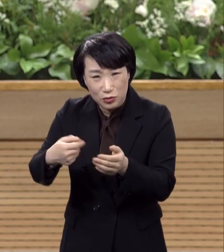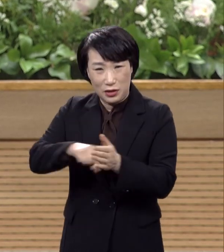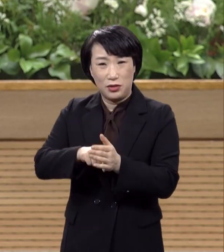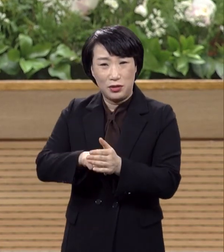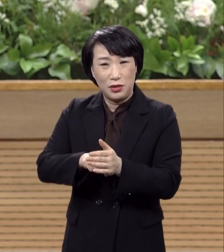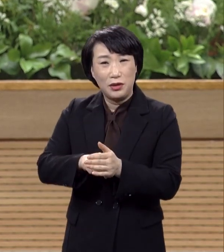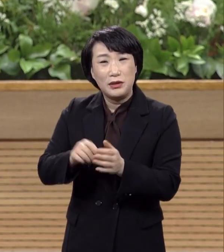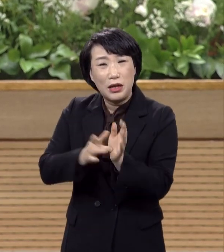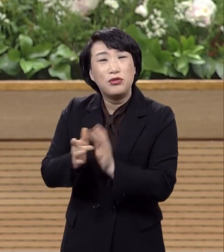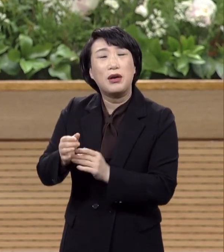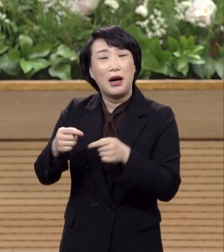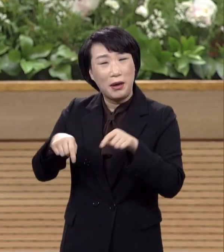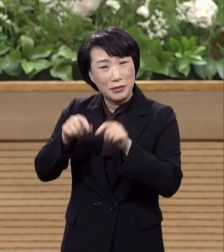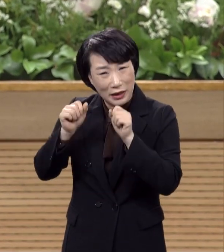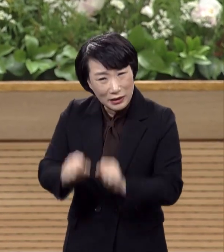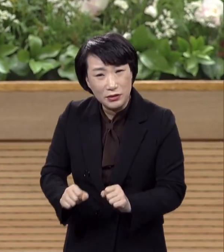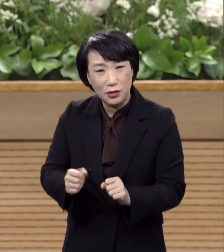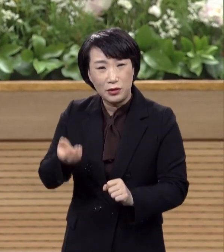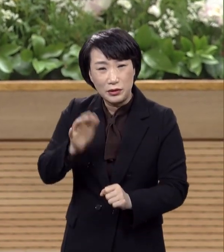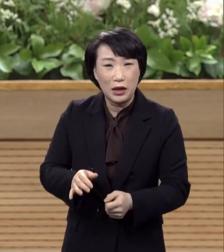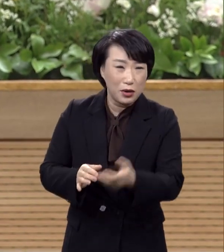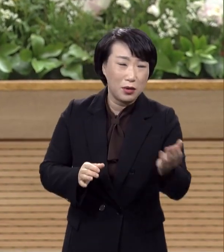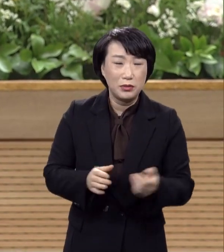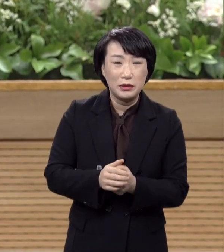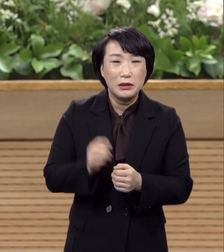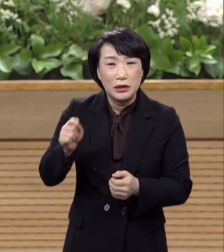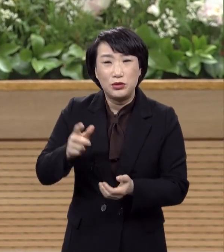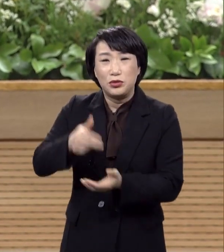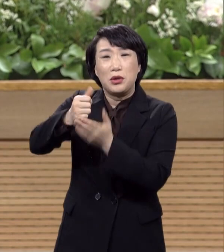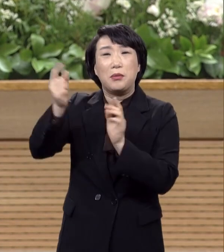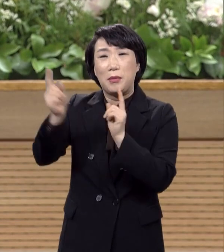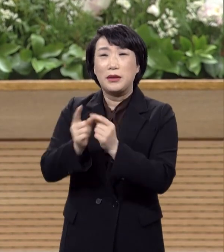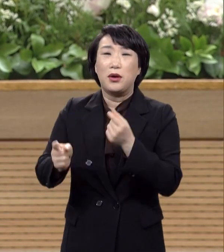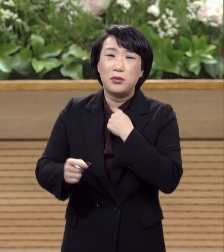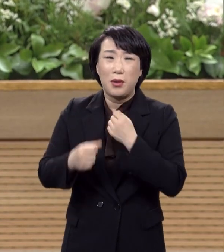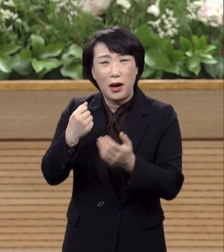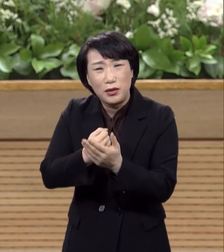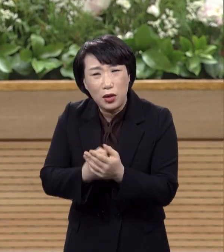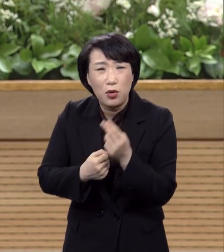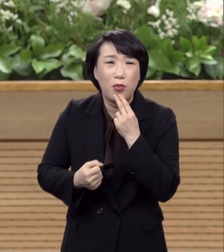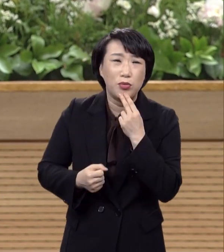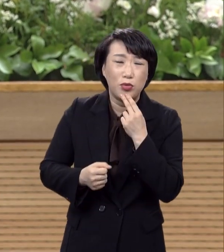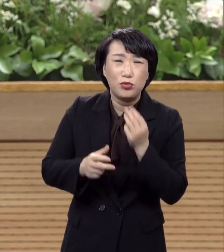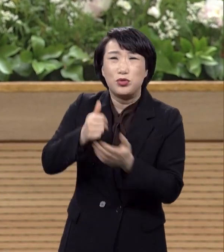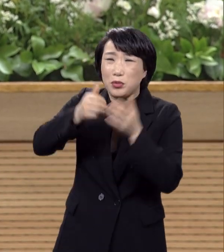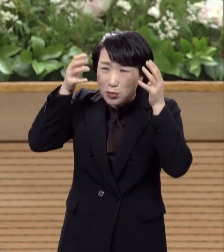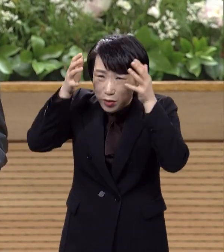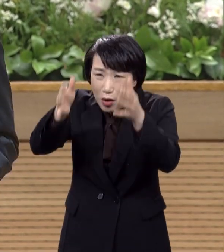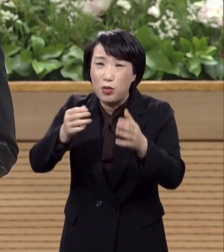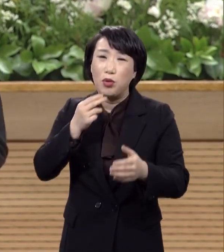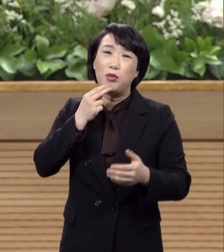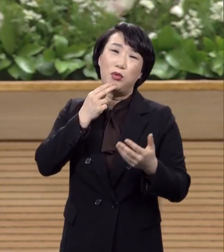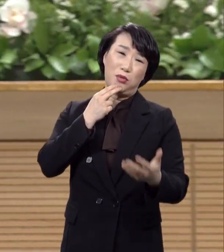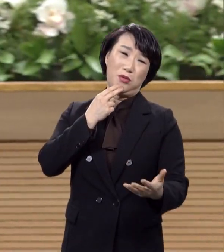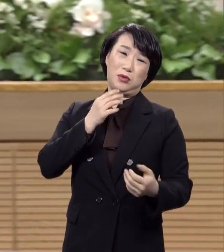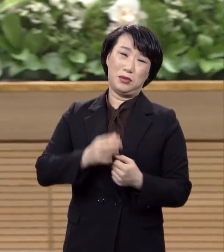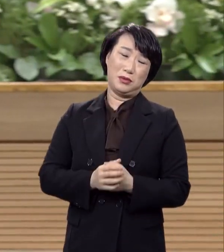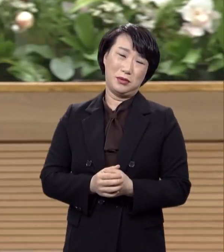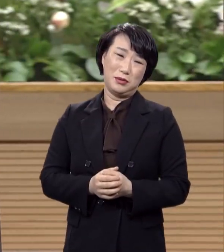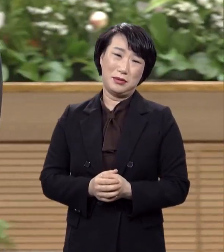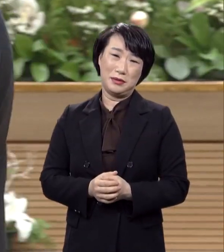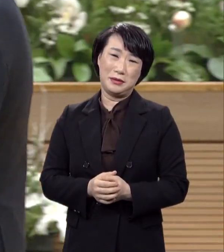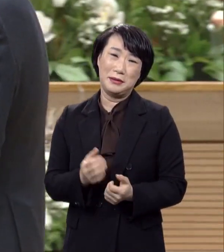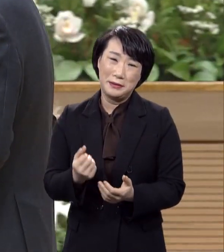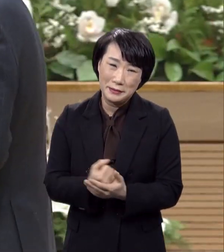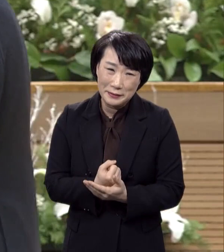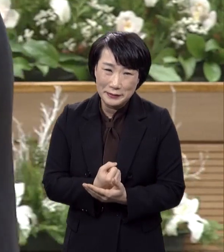말이요. 근데 왜 세월 속에서 그 주를 만나려고 애타지 않고 주목하지 않는가? 주목하지